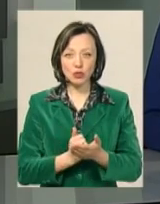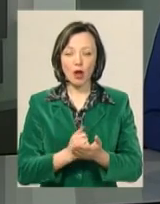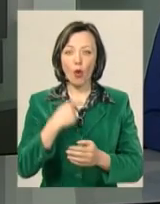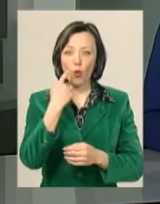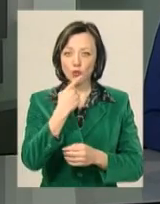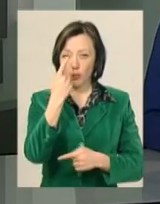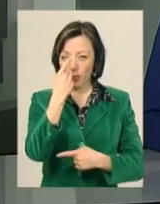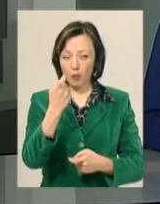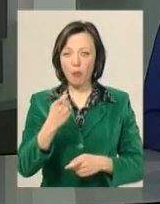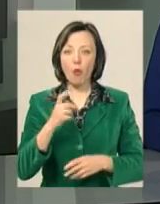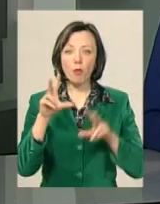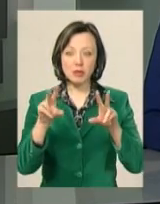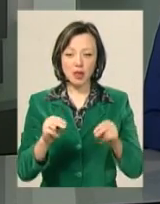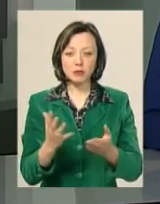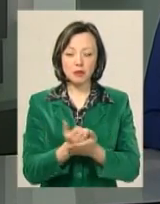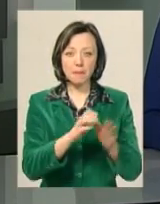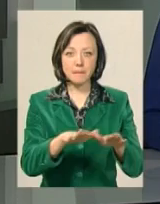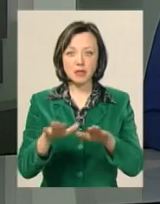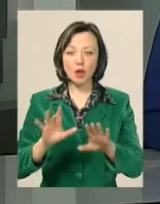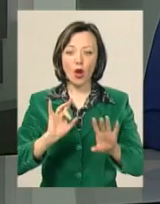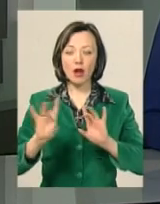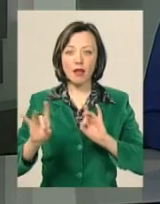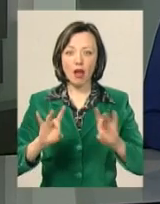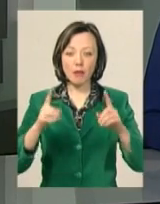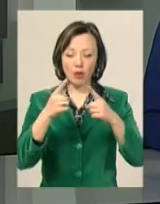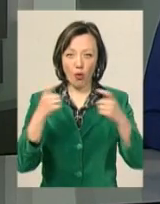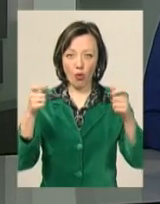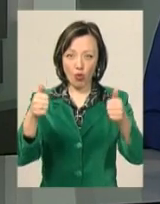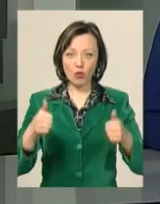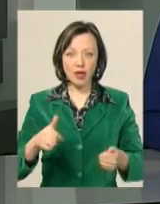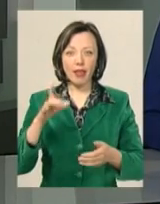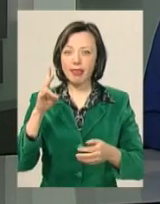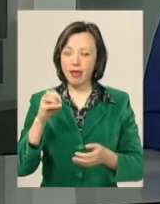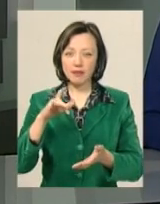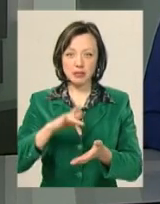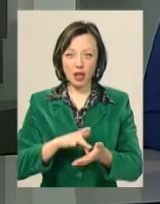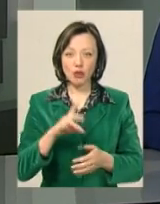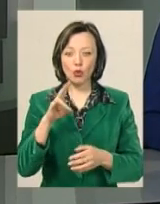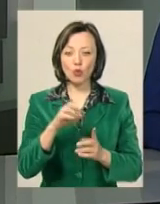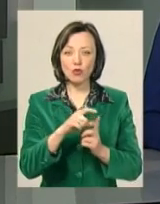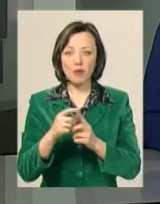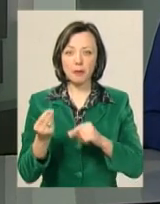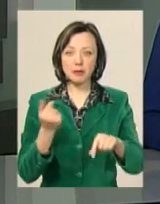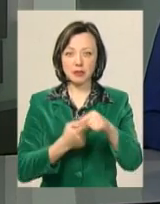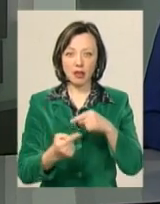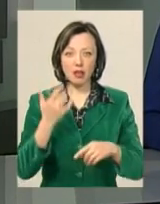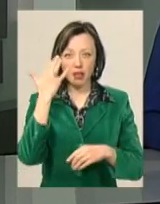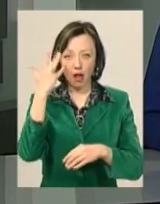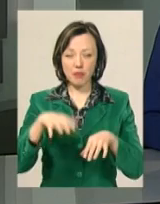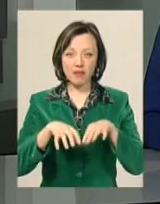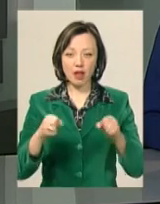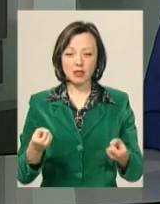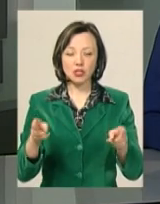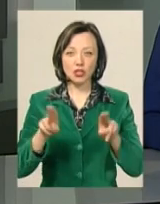усно пообіцяли їм підшукати локації для розміщення рекламних оголошень не у центрі. Але, за словами підприємців, намір посадовців